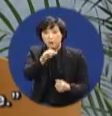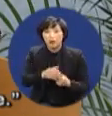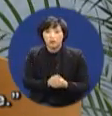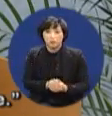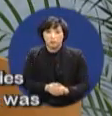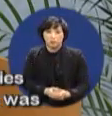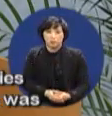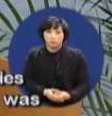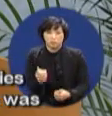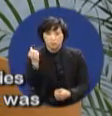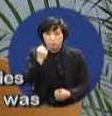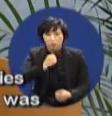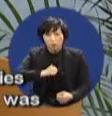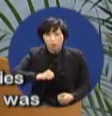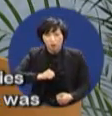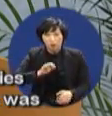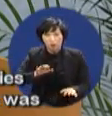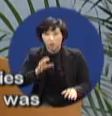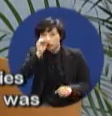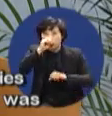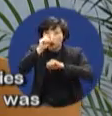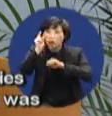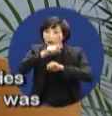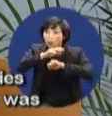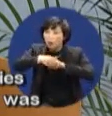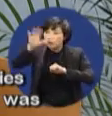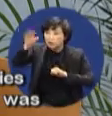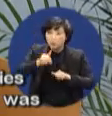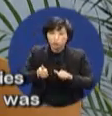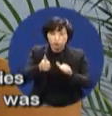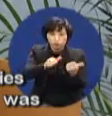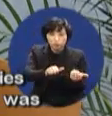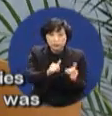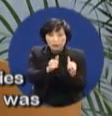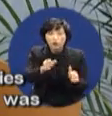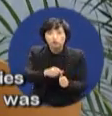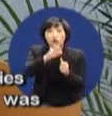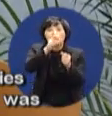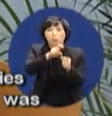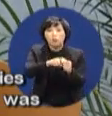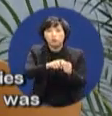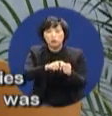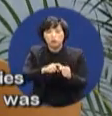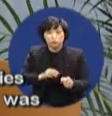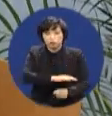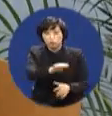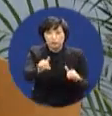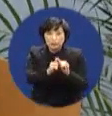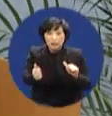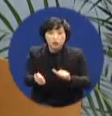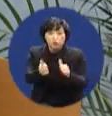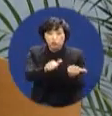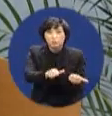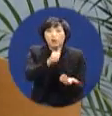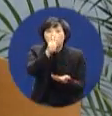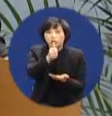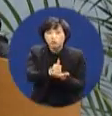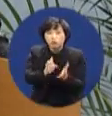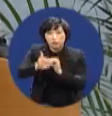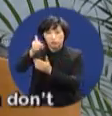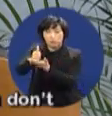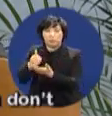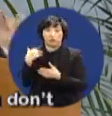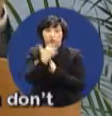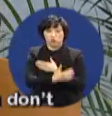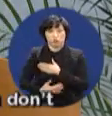말씀을 거역해서 선악과를 먹고 죽은 인간을 살리기 위해서 인간의 죽음의 죄를